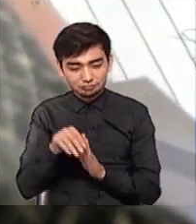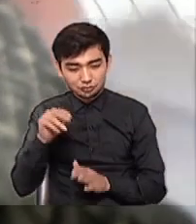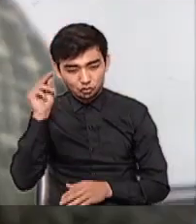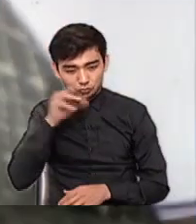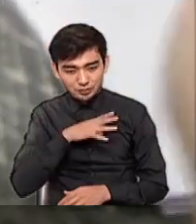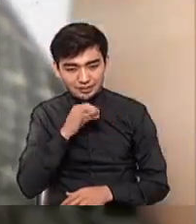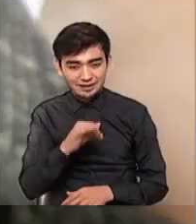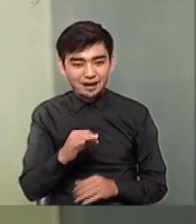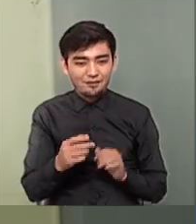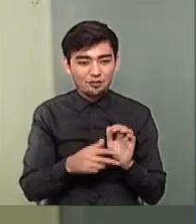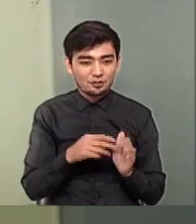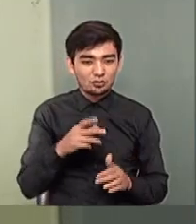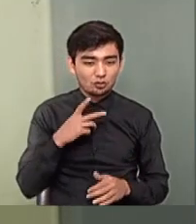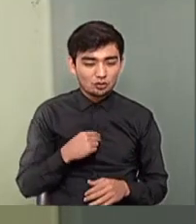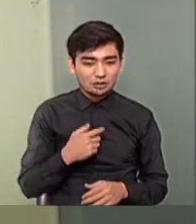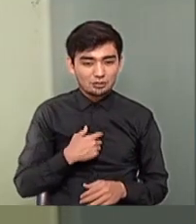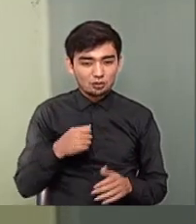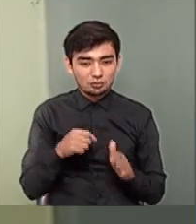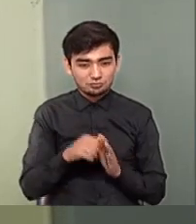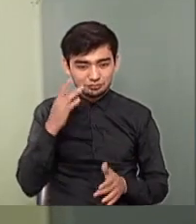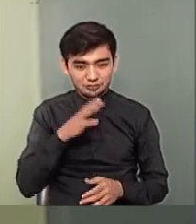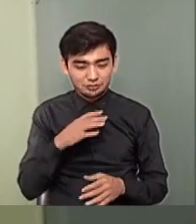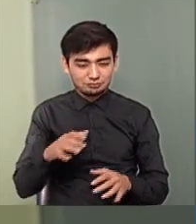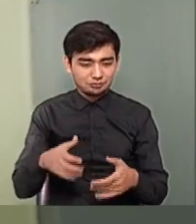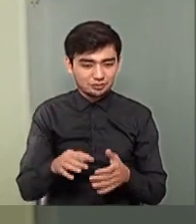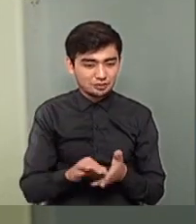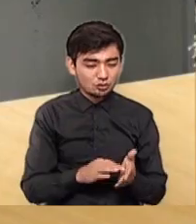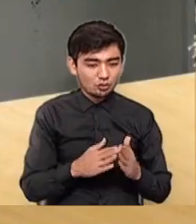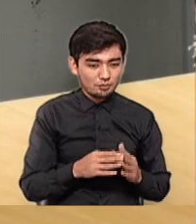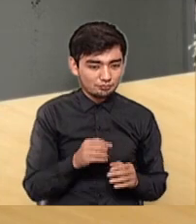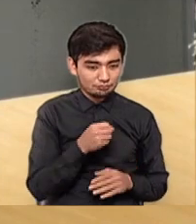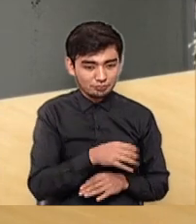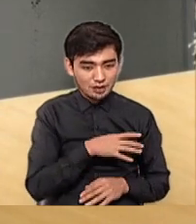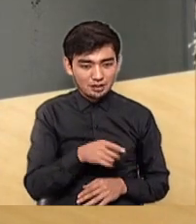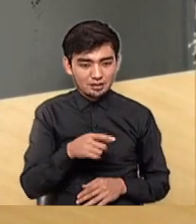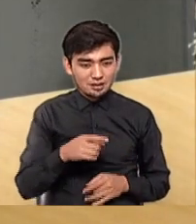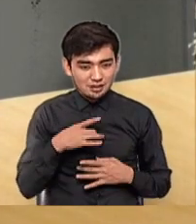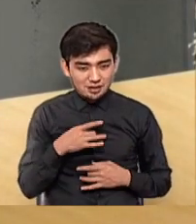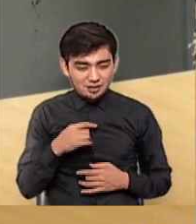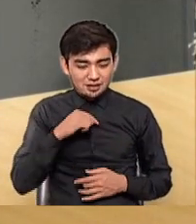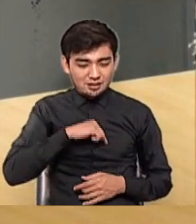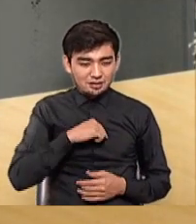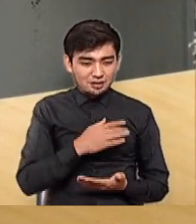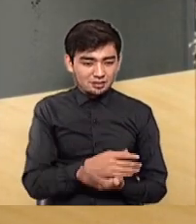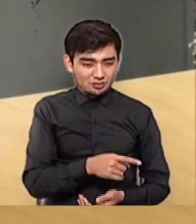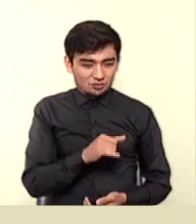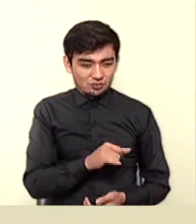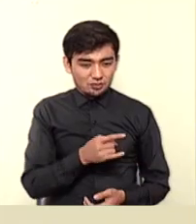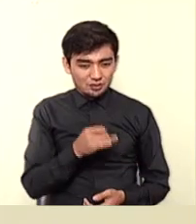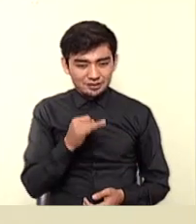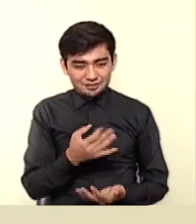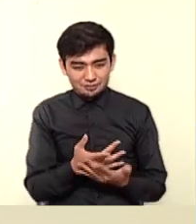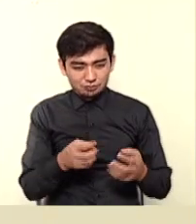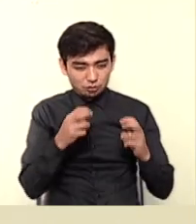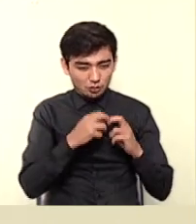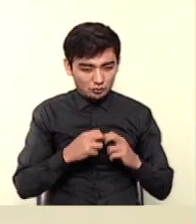өзін өлтірмек болды деген қоңыраудан кейін бірден үйге алып кеттік дейді. Мектеп ұжымы баланың бойында агрессивті мінез-құлық барын айтты, бірақ бірнеше